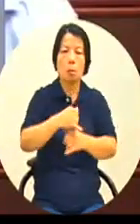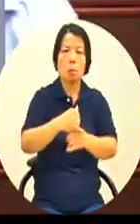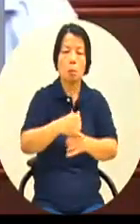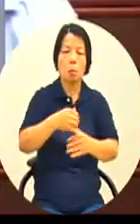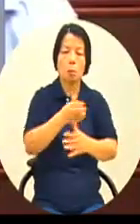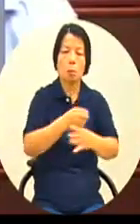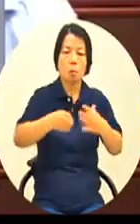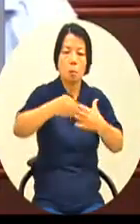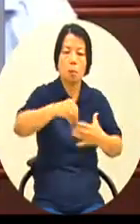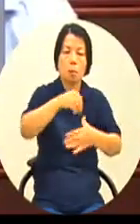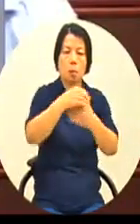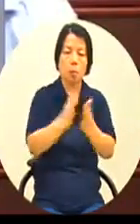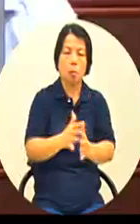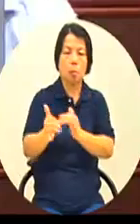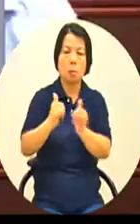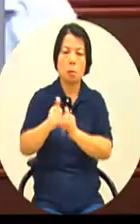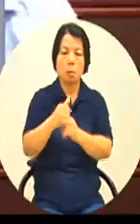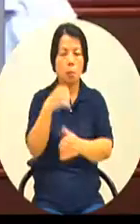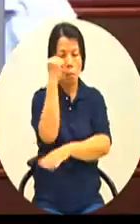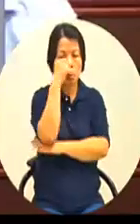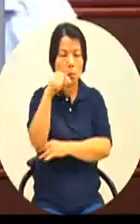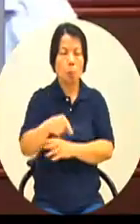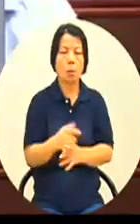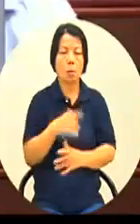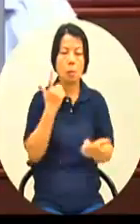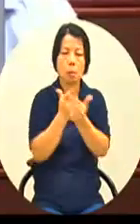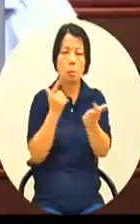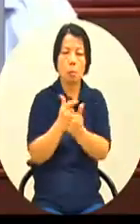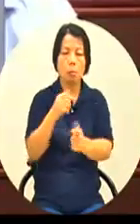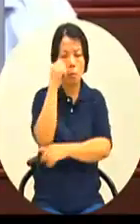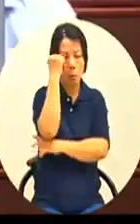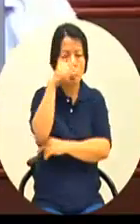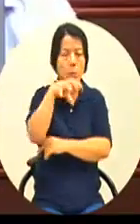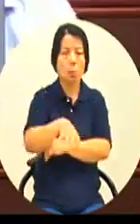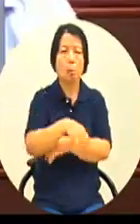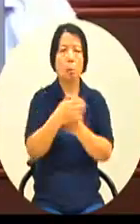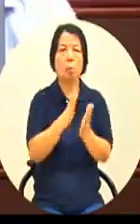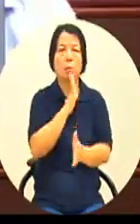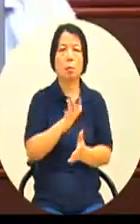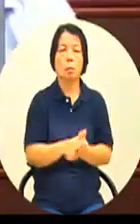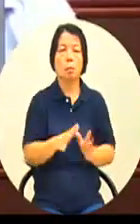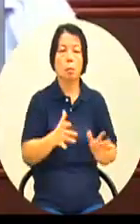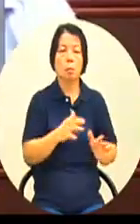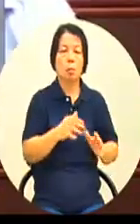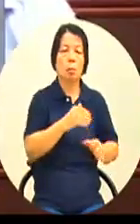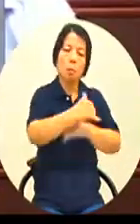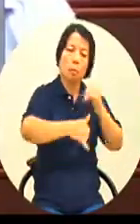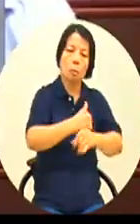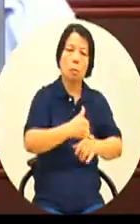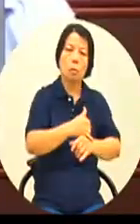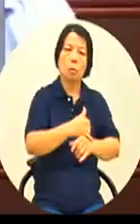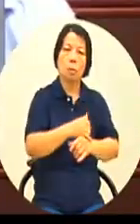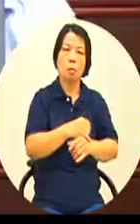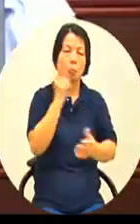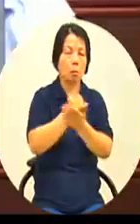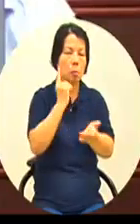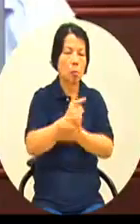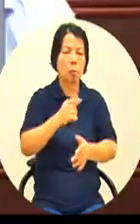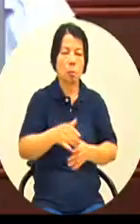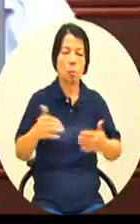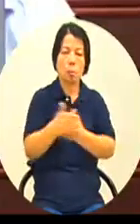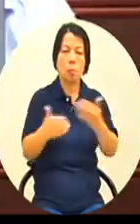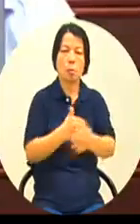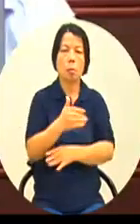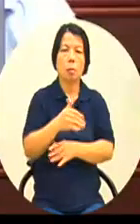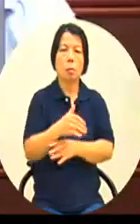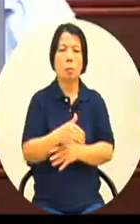啊，不管是在居住环境、宜居城市，以及最重要的就是在日常生活当中，它的这个交通运输的功能